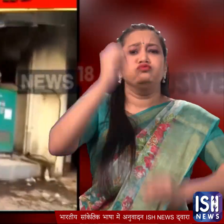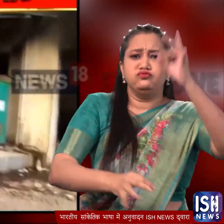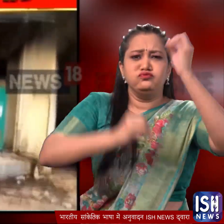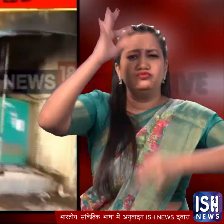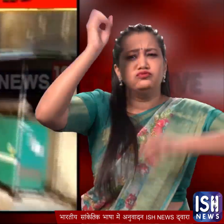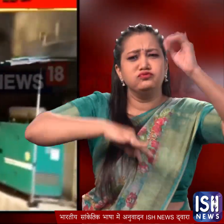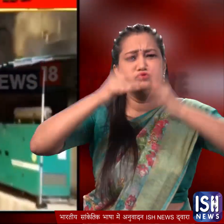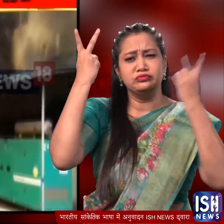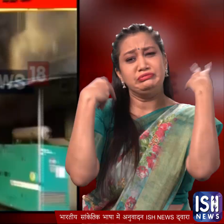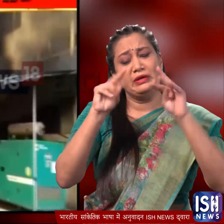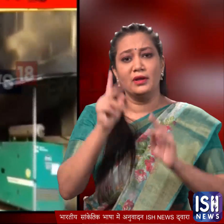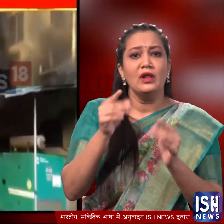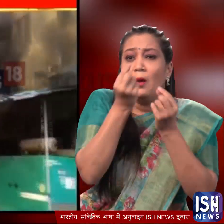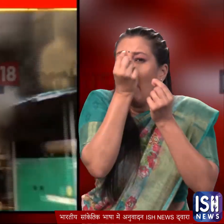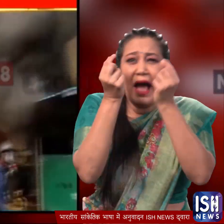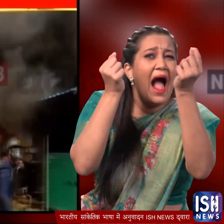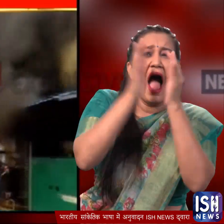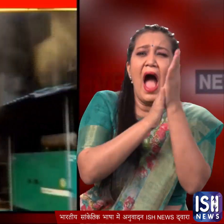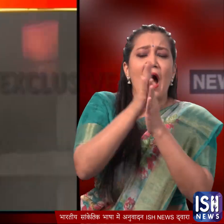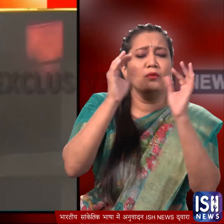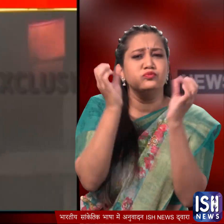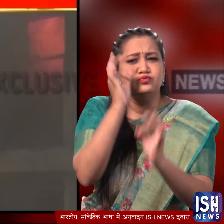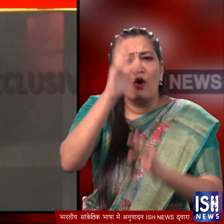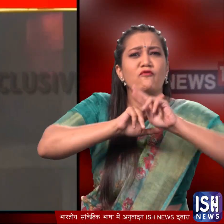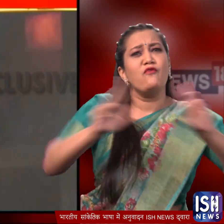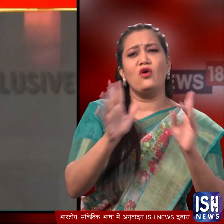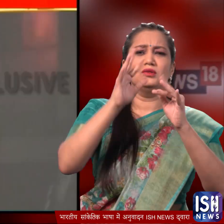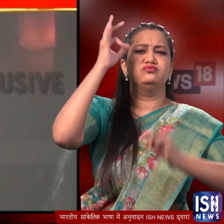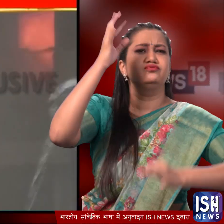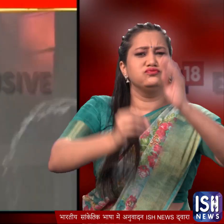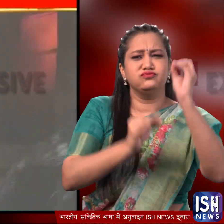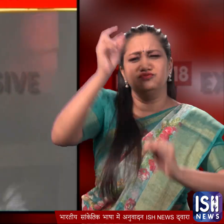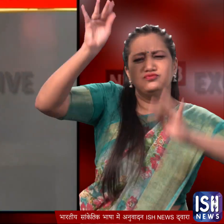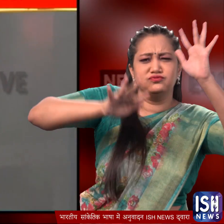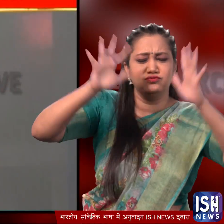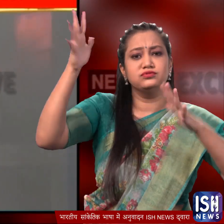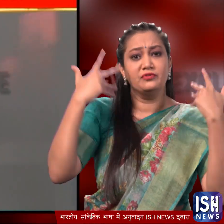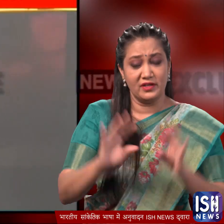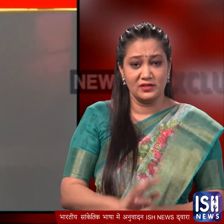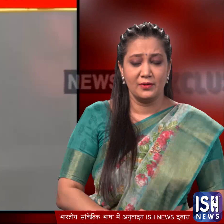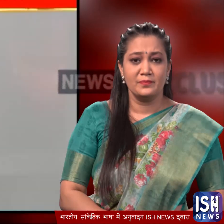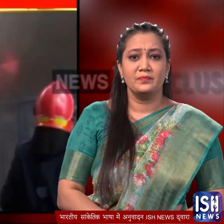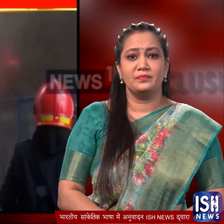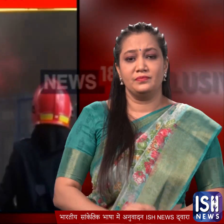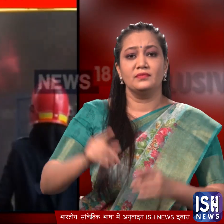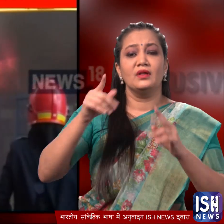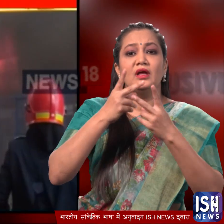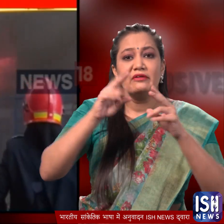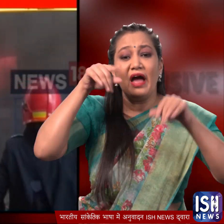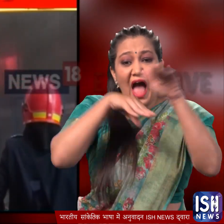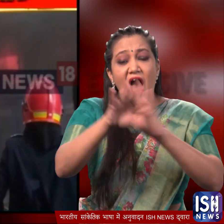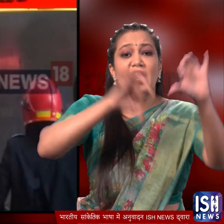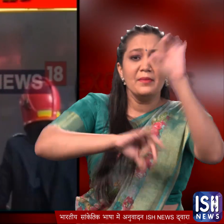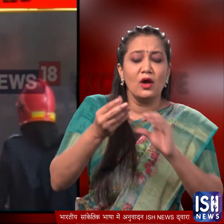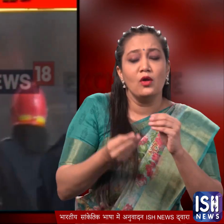धधकने लगी। उसका एक भी ऐसा हिस्सा नजर नहीं आया जहां से आग की खतरनाक लपटें निकलती दिखाई न दे रही। फैक्ट्री के अंदर